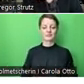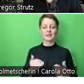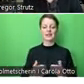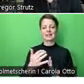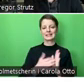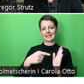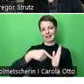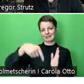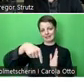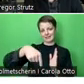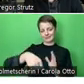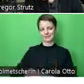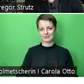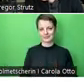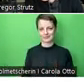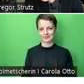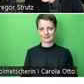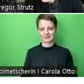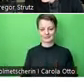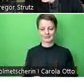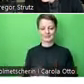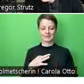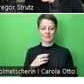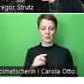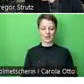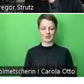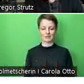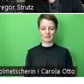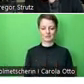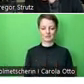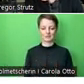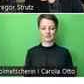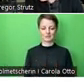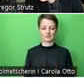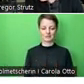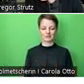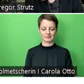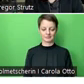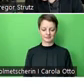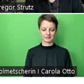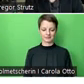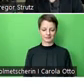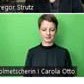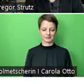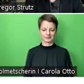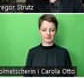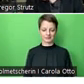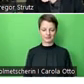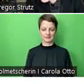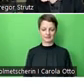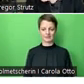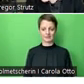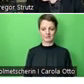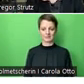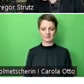Text im Chat. Ah. Und Frage, ich sende